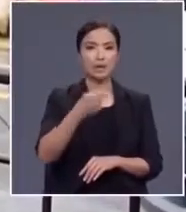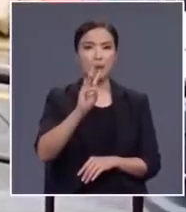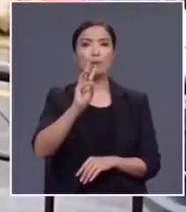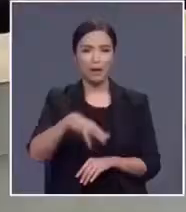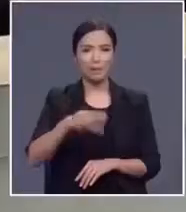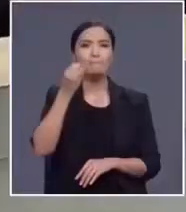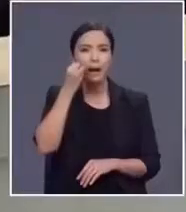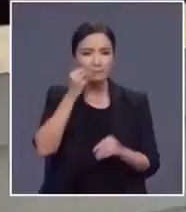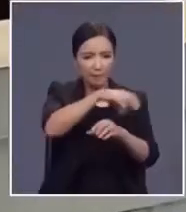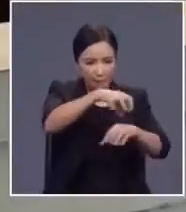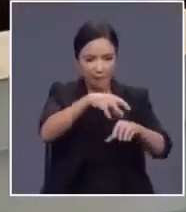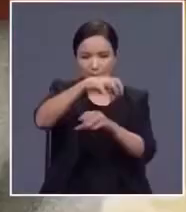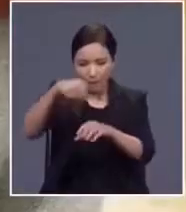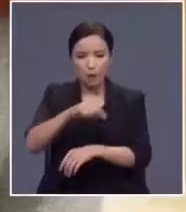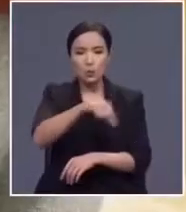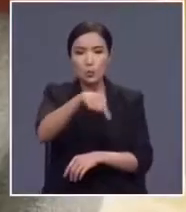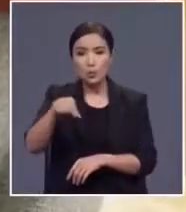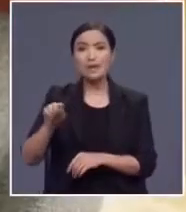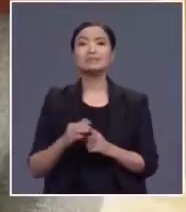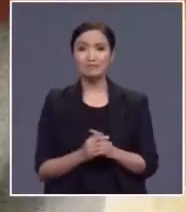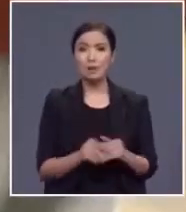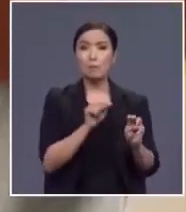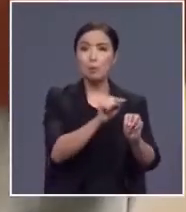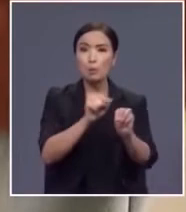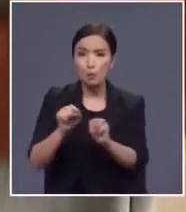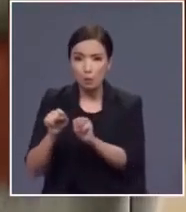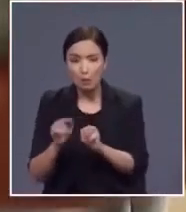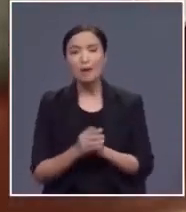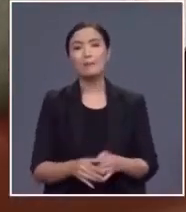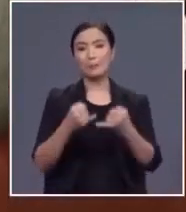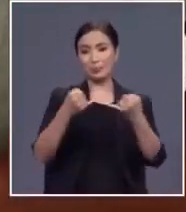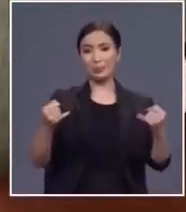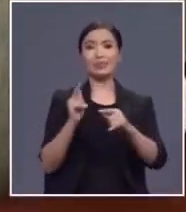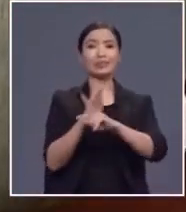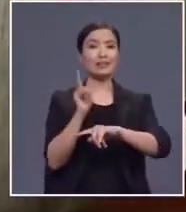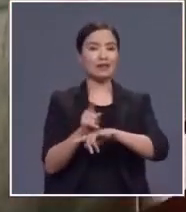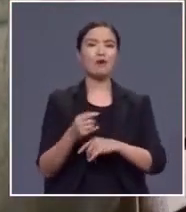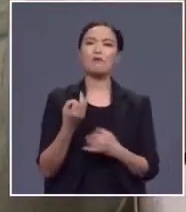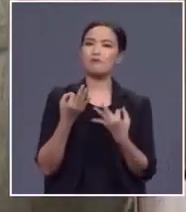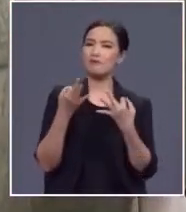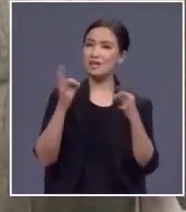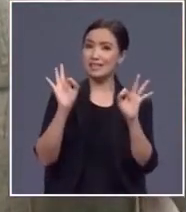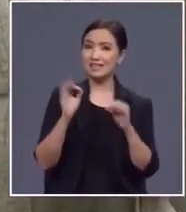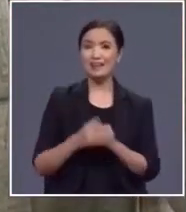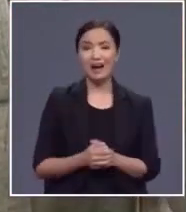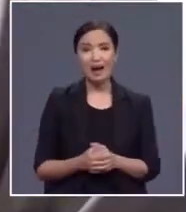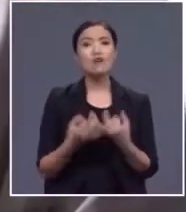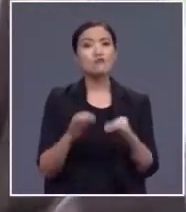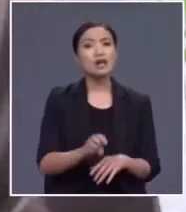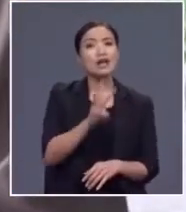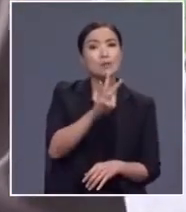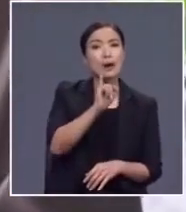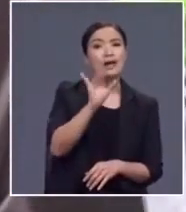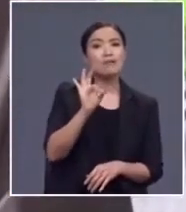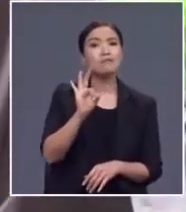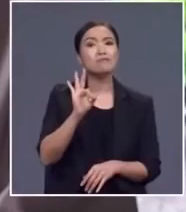มทั้งจัดให้มีจุดให้บริการอินเทอร์เน็ตแบบไร้สายโดยไม่คิดค่าใช้จ่ายกับผู้ใช้บริการหรือฟรี Wi-Fi หมู่บ้านละ1จุด